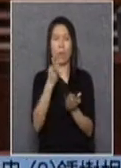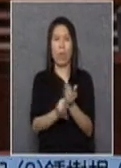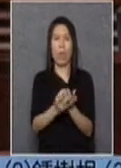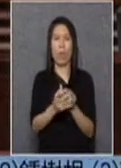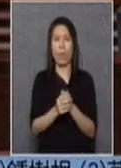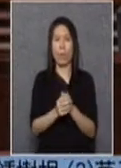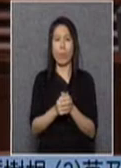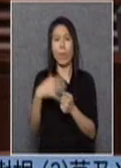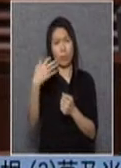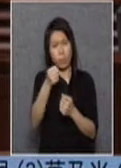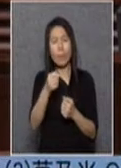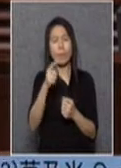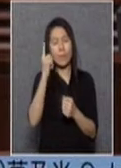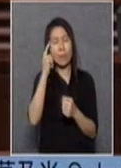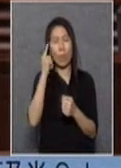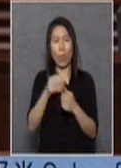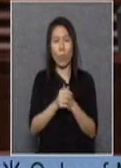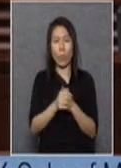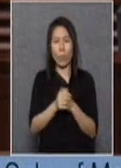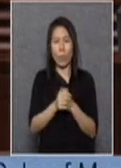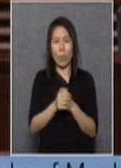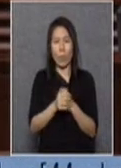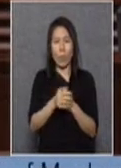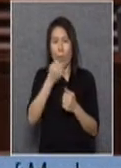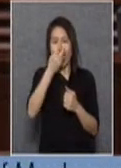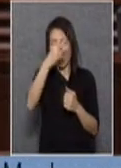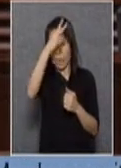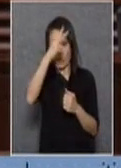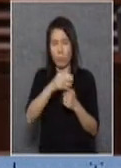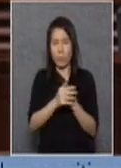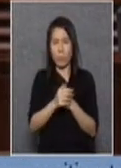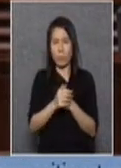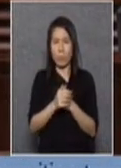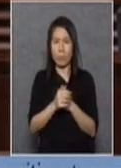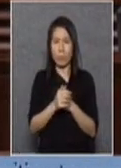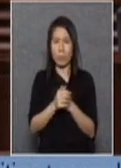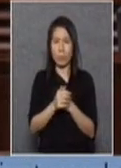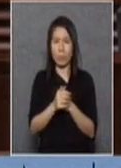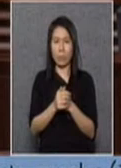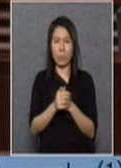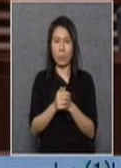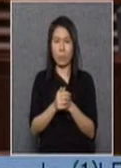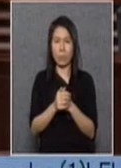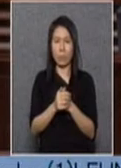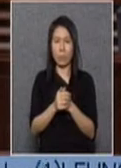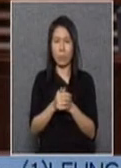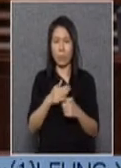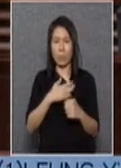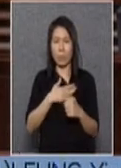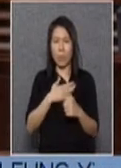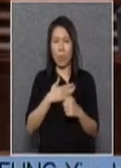但主席，儘管如此，特區政府呢那套好怕益